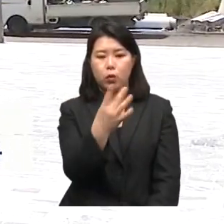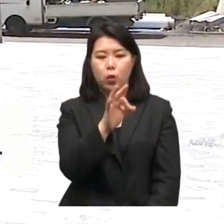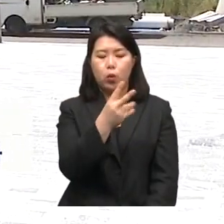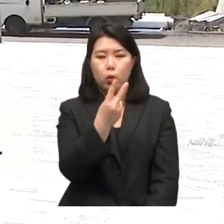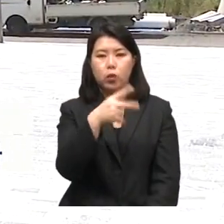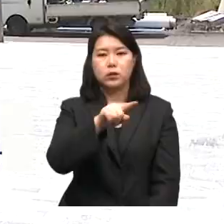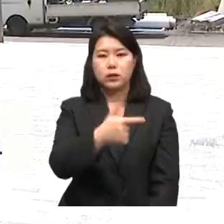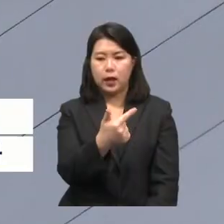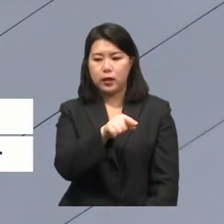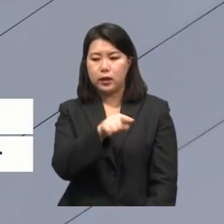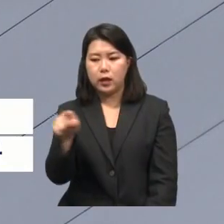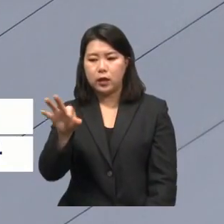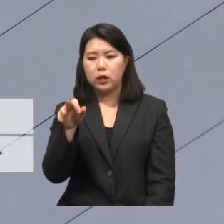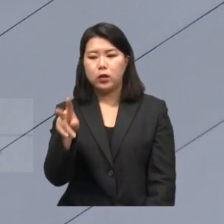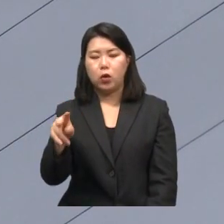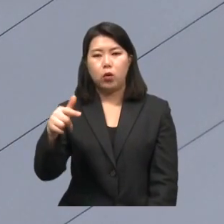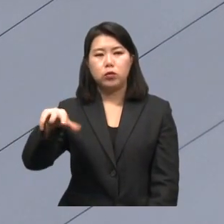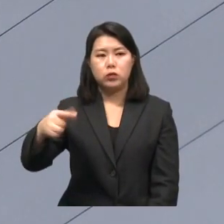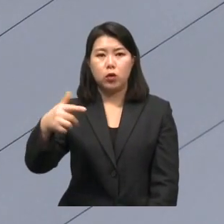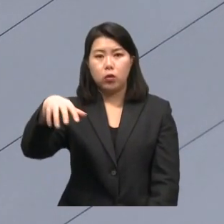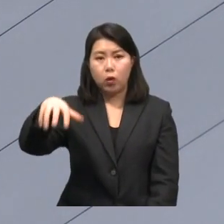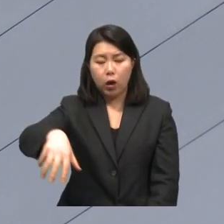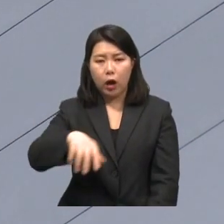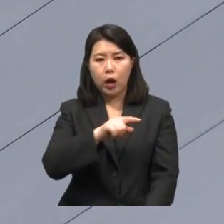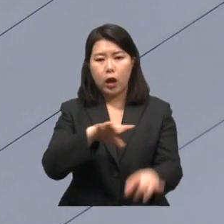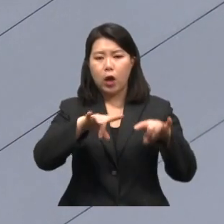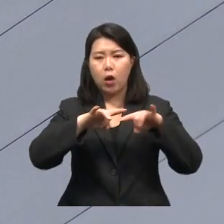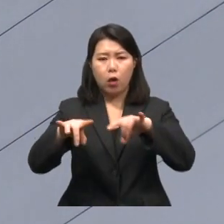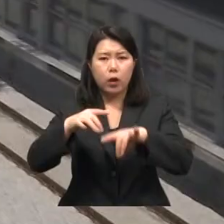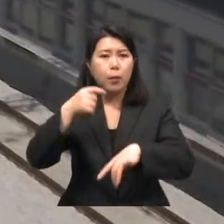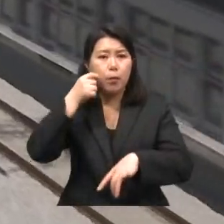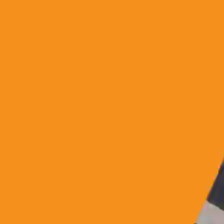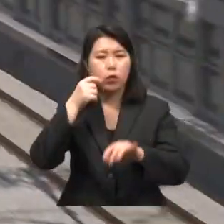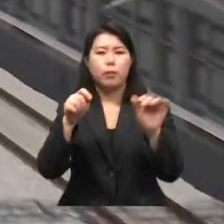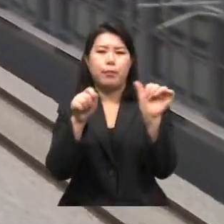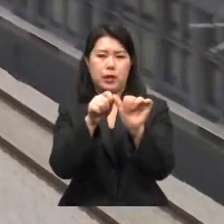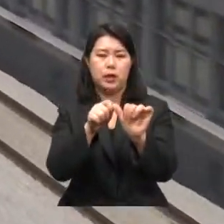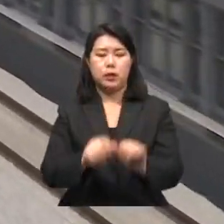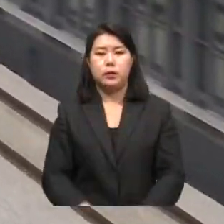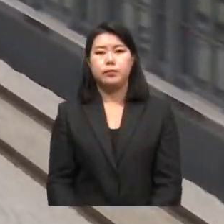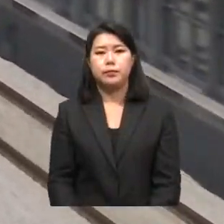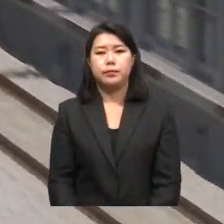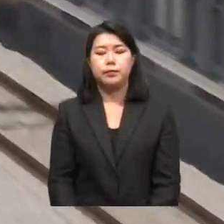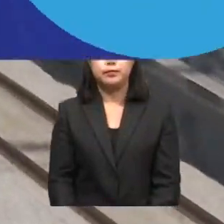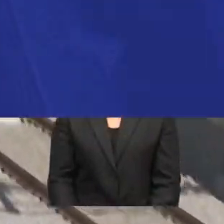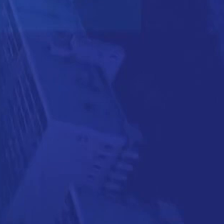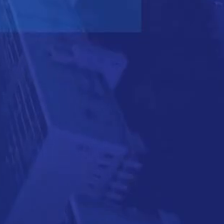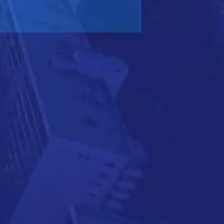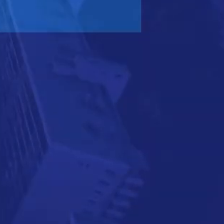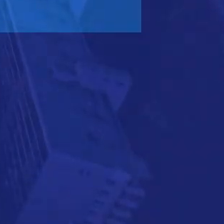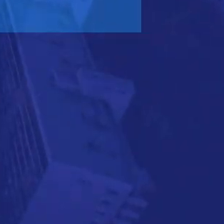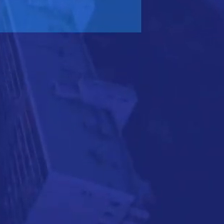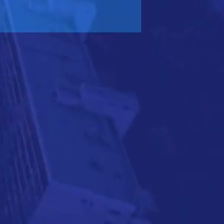필열기 이상으로 전기 공급이 끊긴 건 벌써 5번째입니다. 딜라이브 뉴스 권석화입니다.